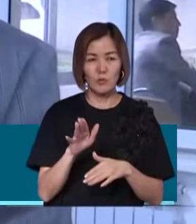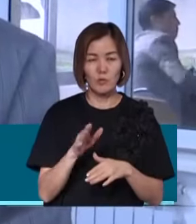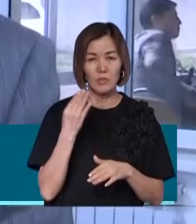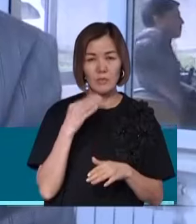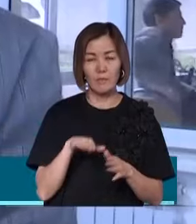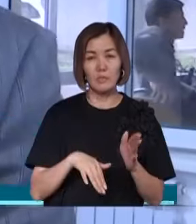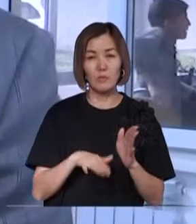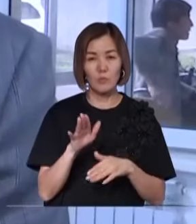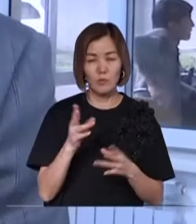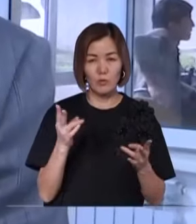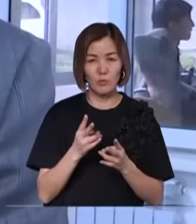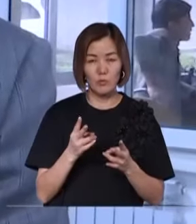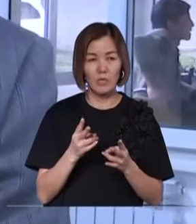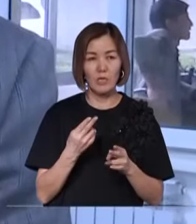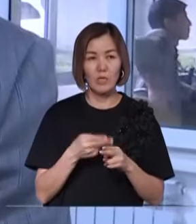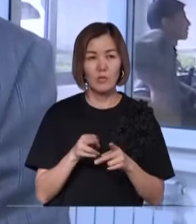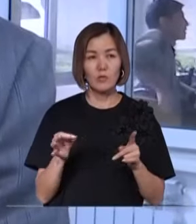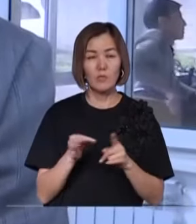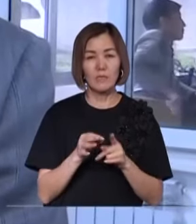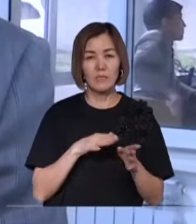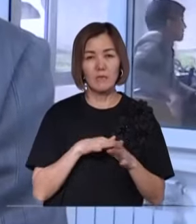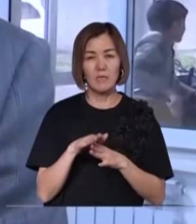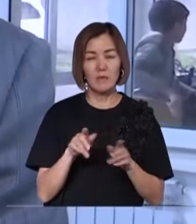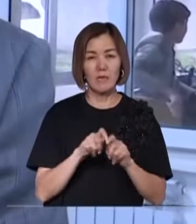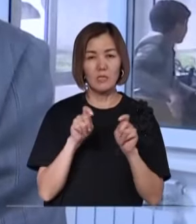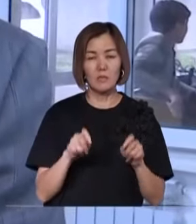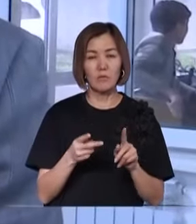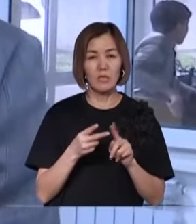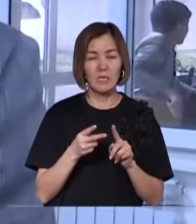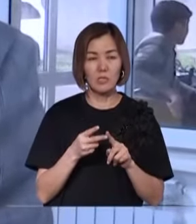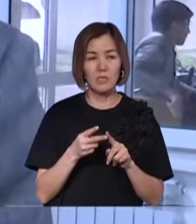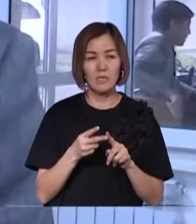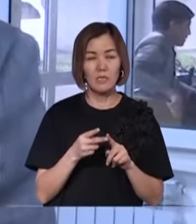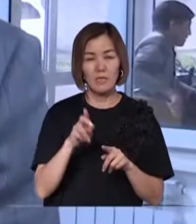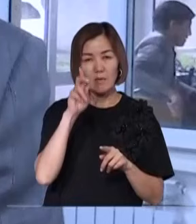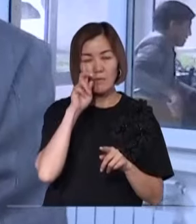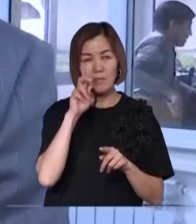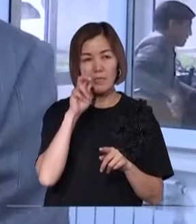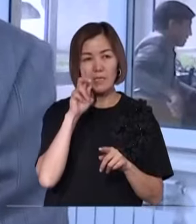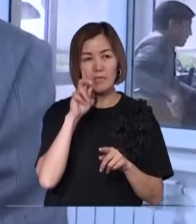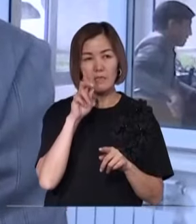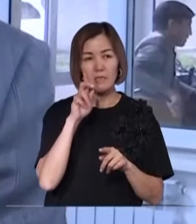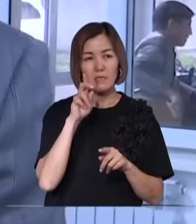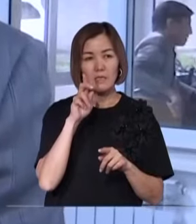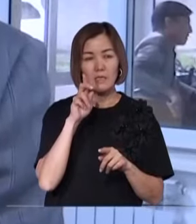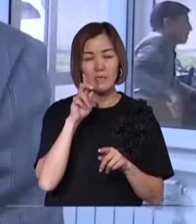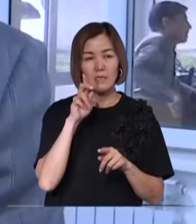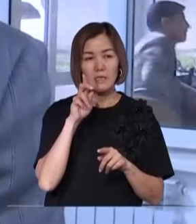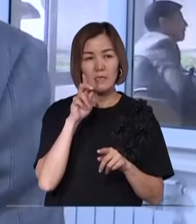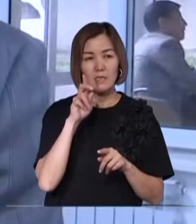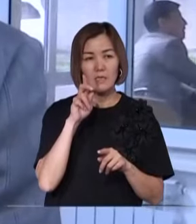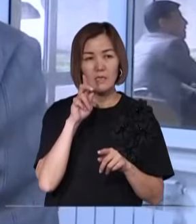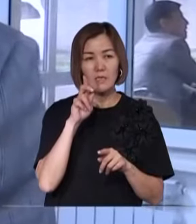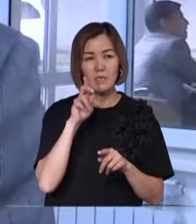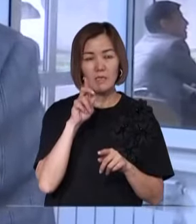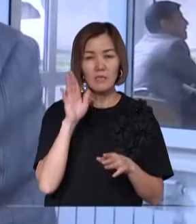жақсарту. Сол мақсатпен істеліп отыр. Біріншіден, екіншіден бұл мемлекет тарапынан